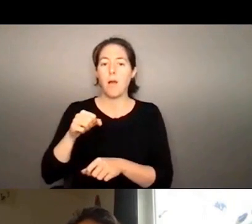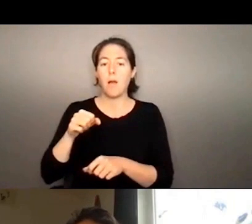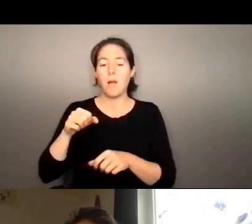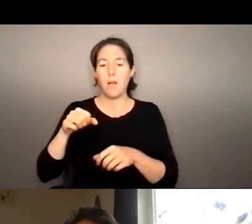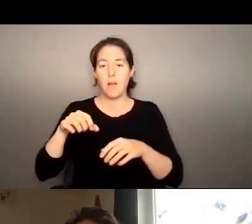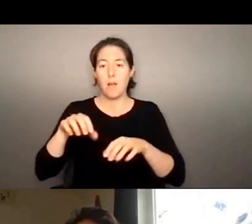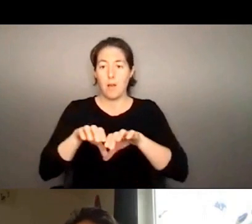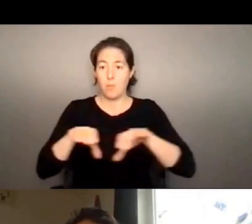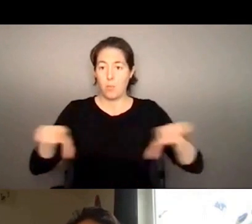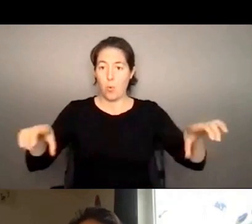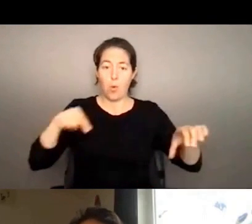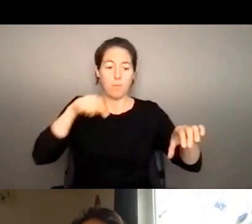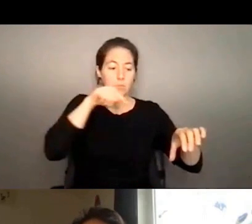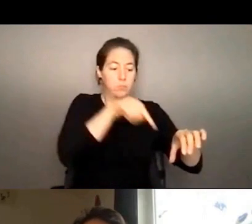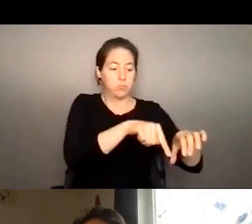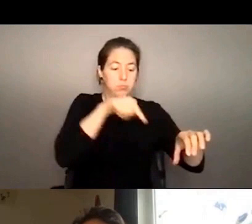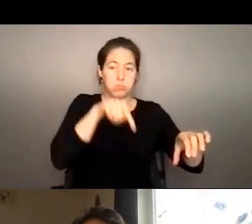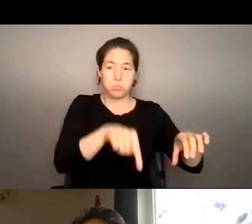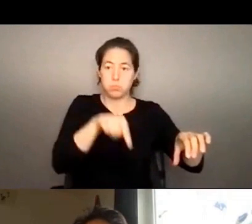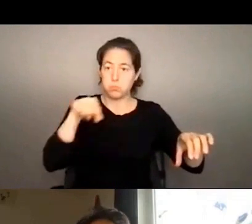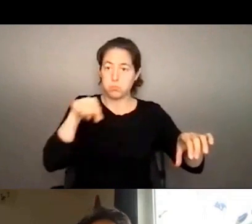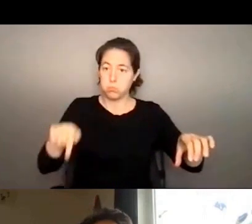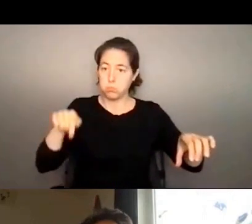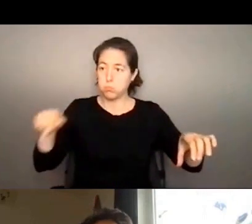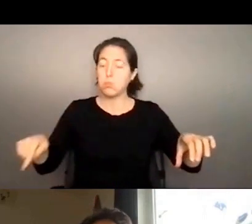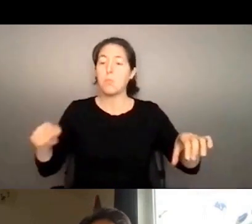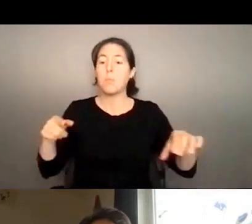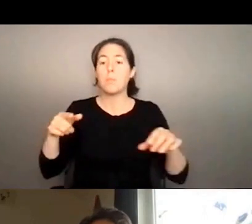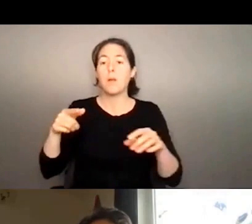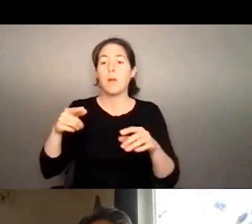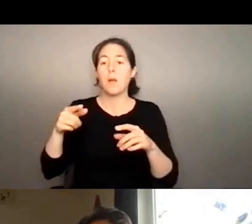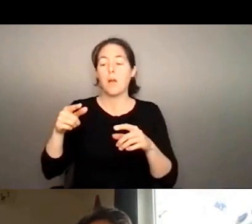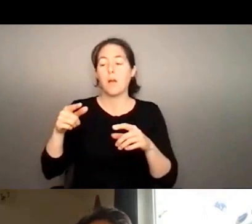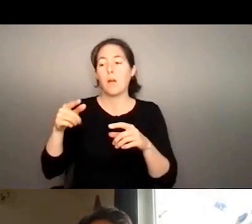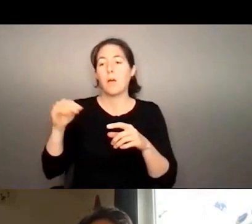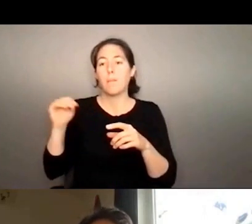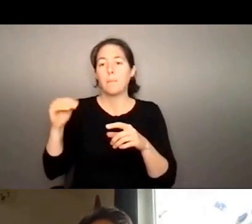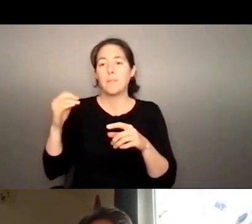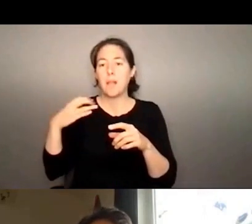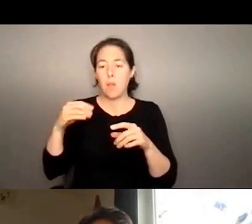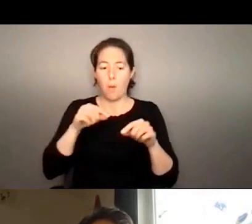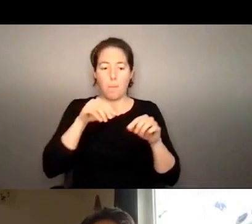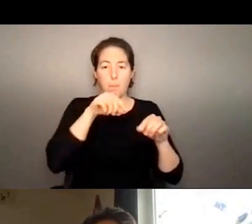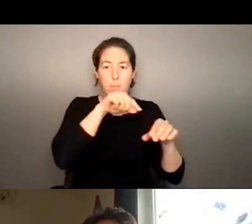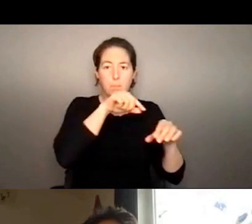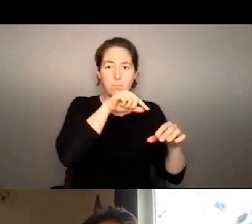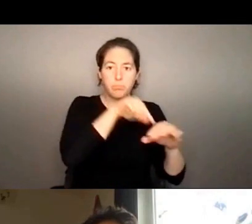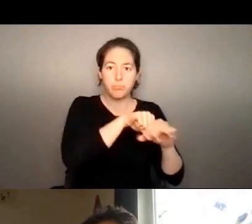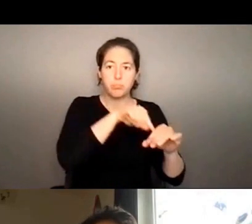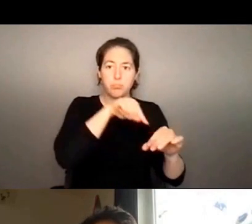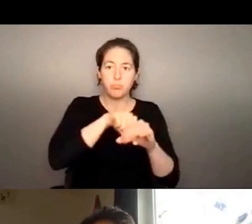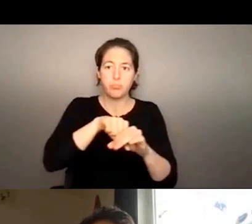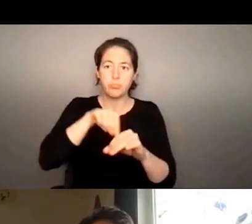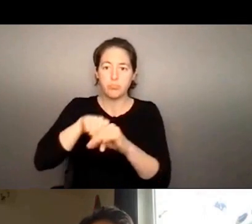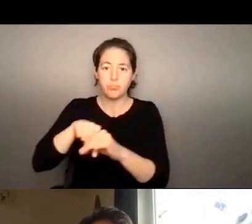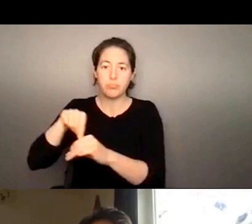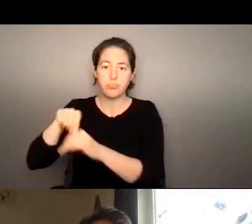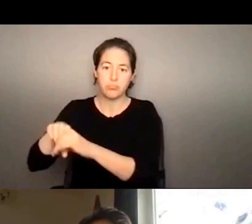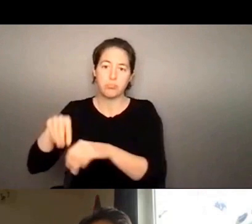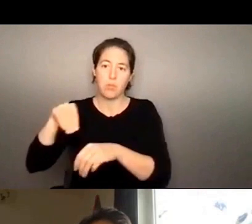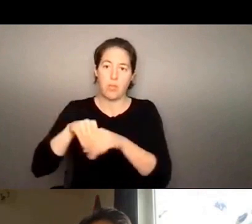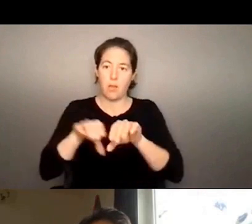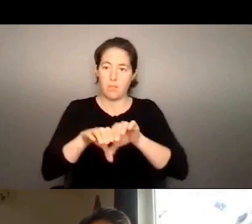petites quantités de culture dans des bûches ou dans des rondins ou dans des souches.